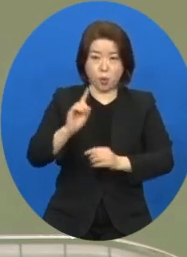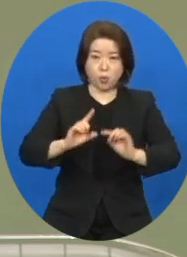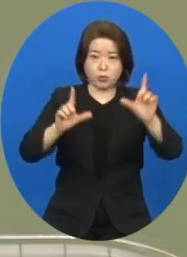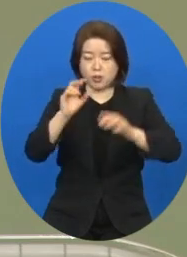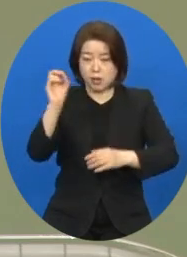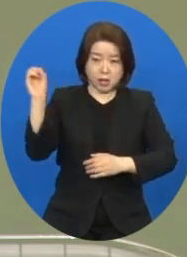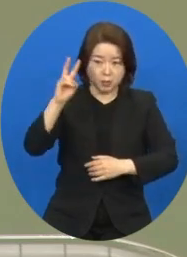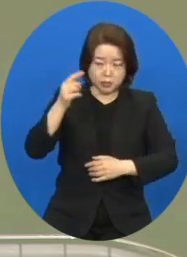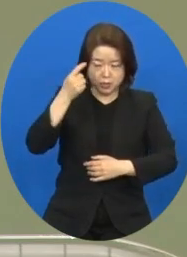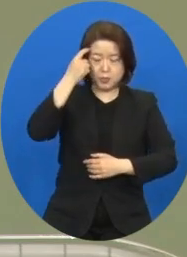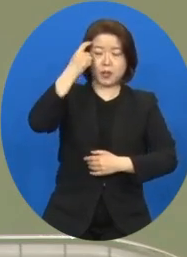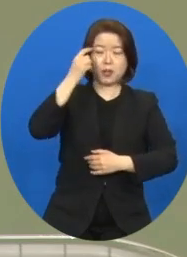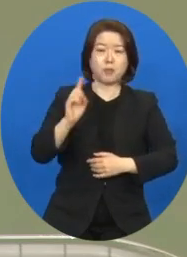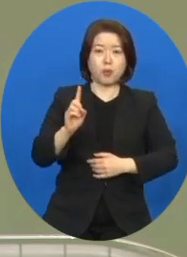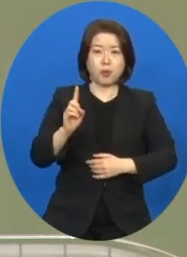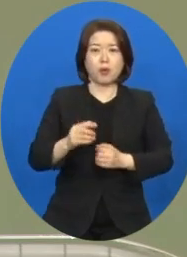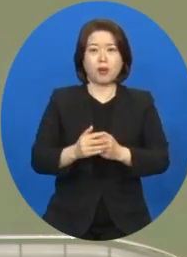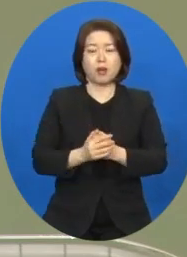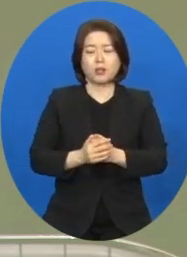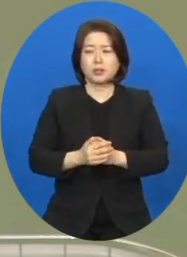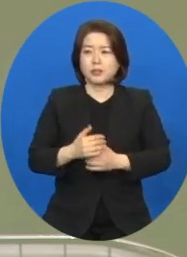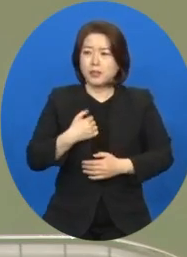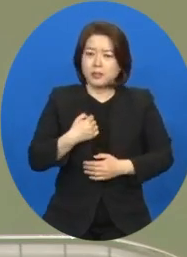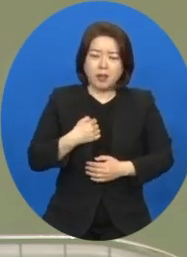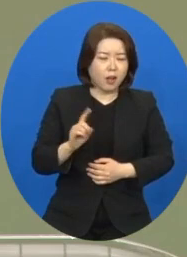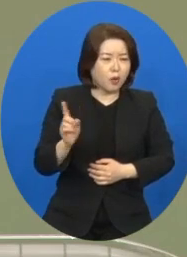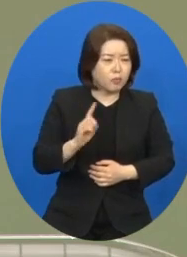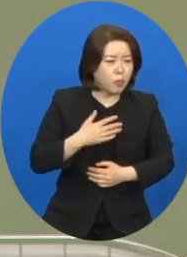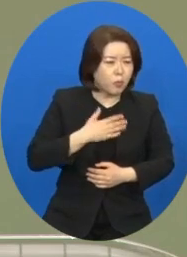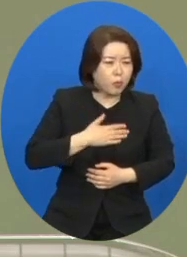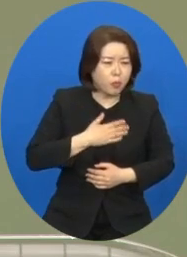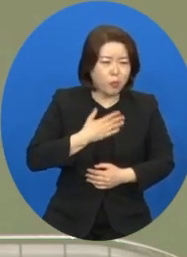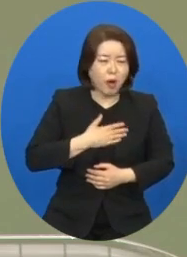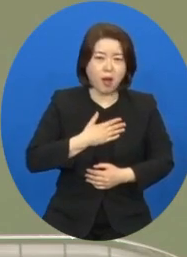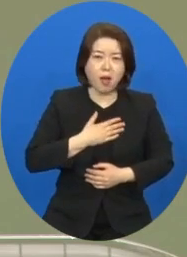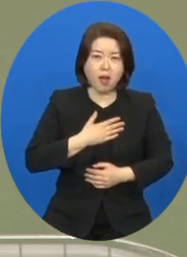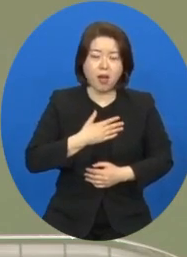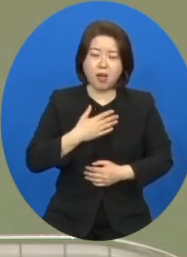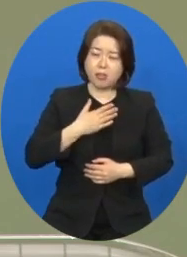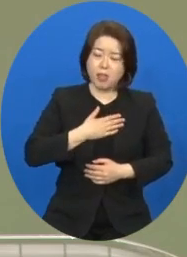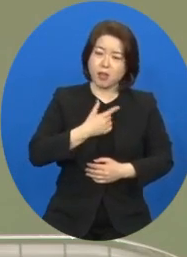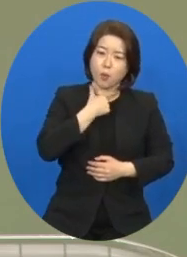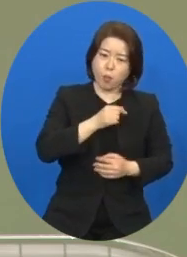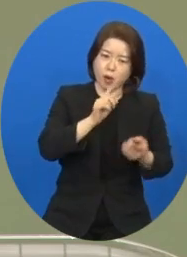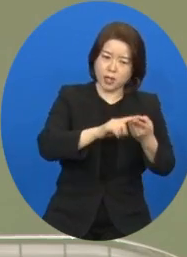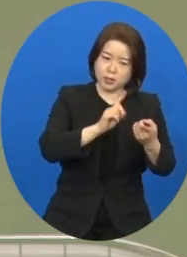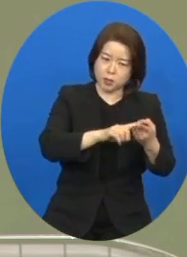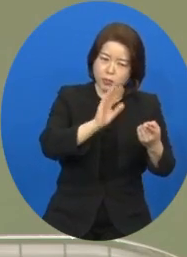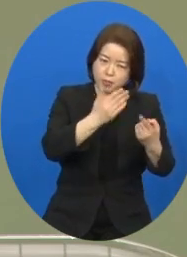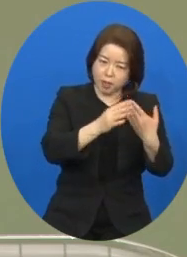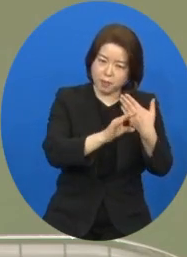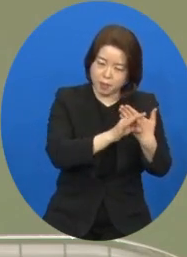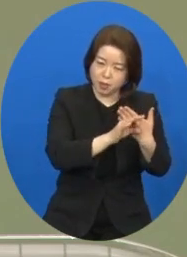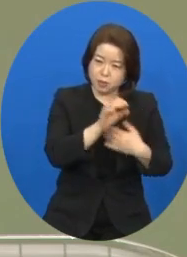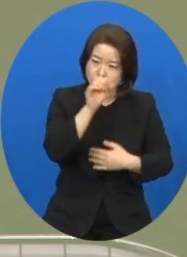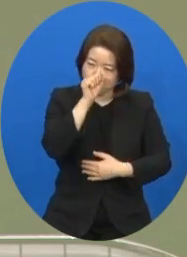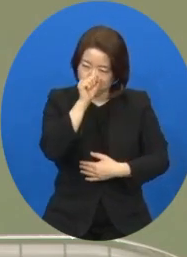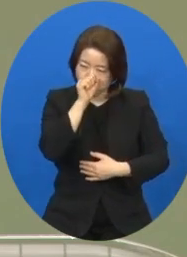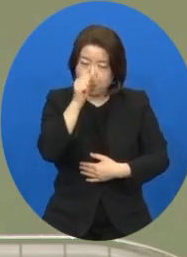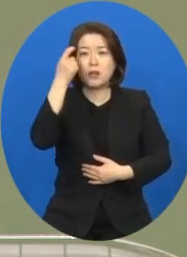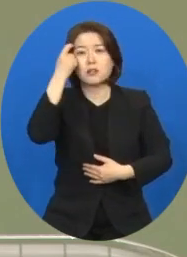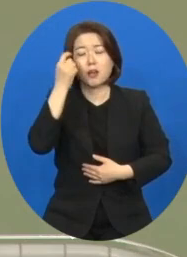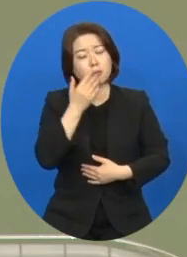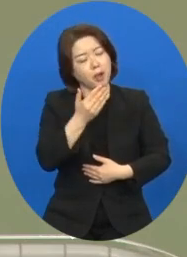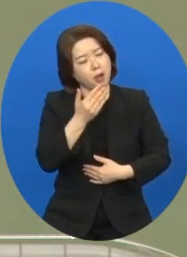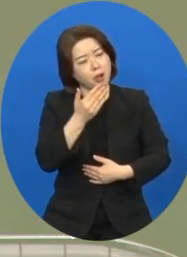들더라고요. 내가 도대체 뭘 알길래 내가 원하는 것대로 되면 좋겠다고 생각하는